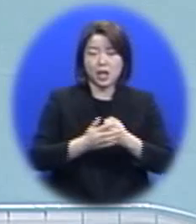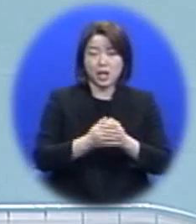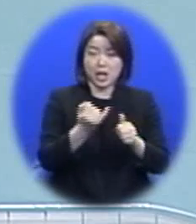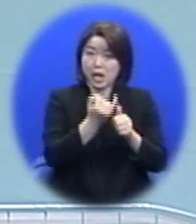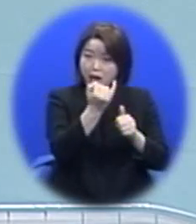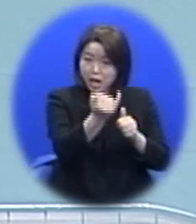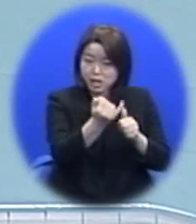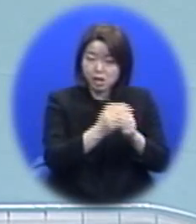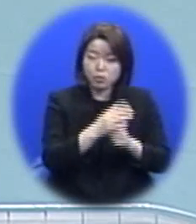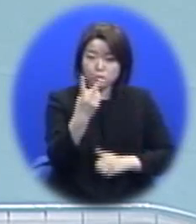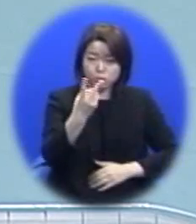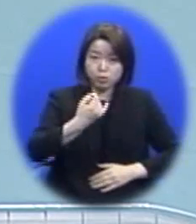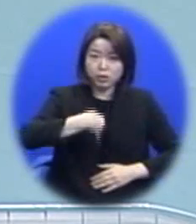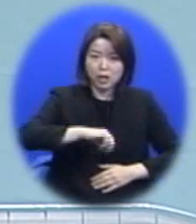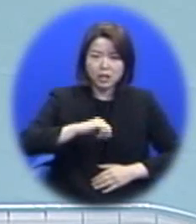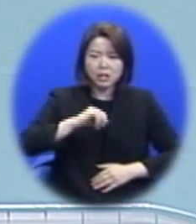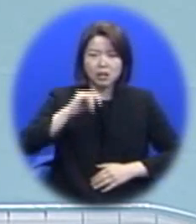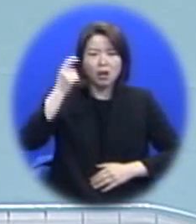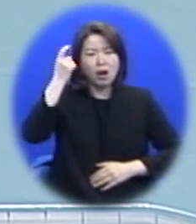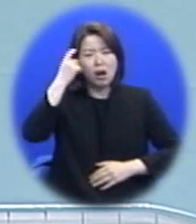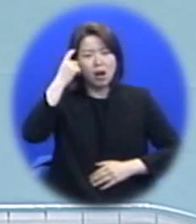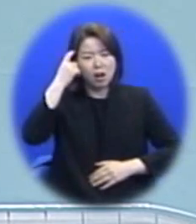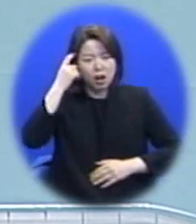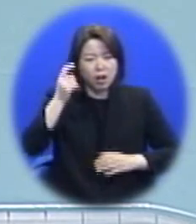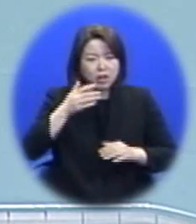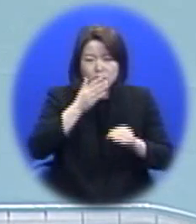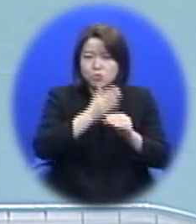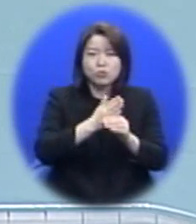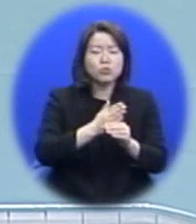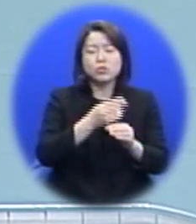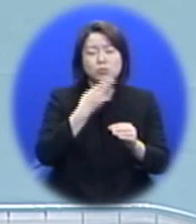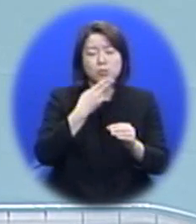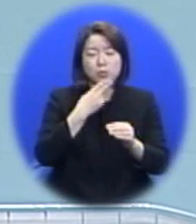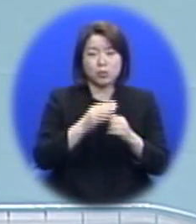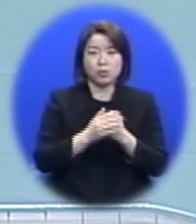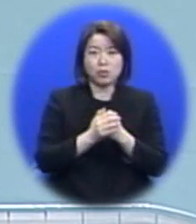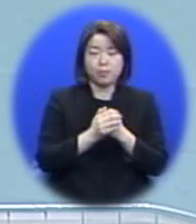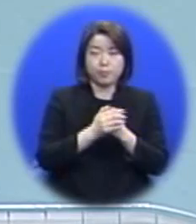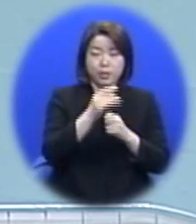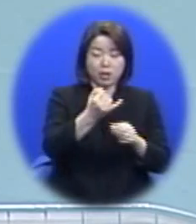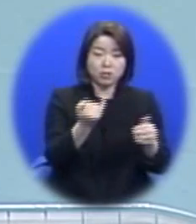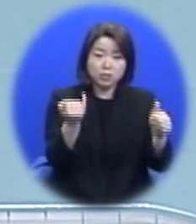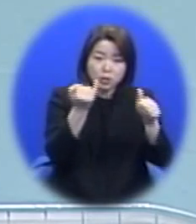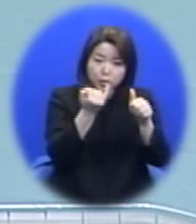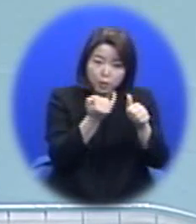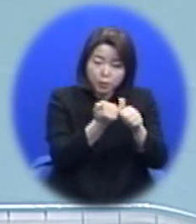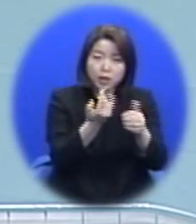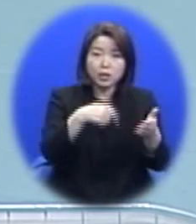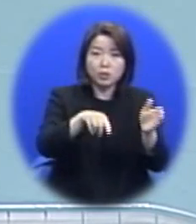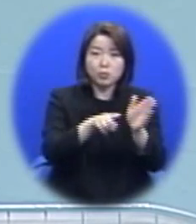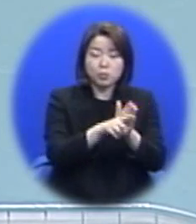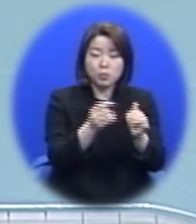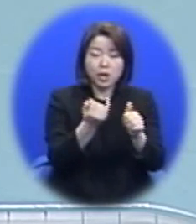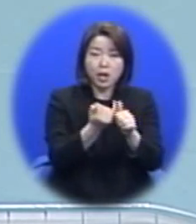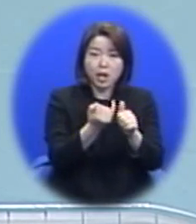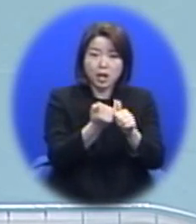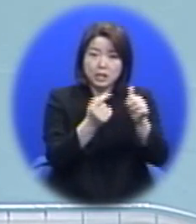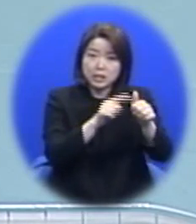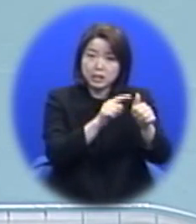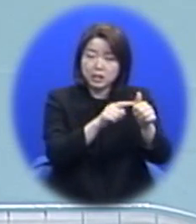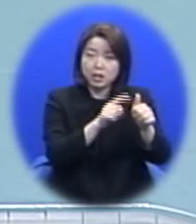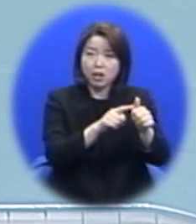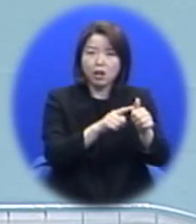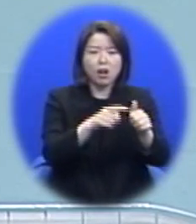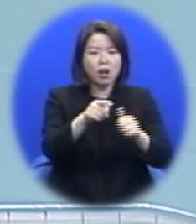하나도 없어요. 결혼하기로 한 사위들을 또 데려가야 되겠는데 사위들은 이 장인의 말을